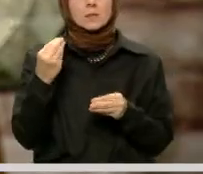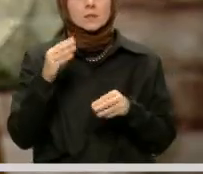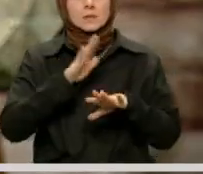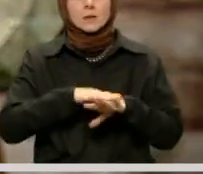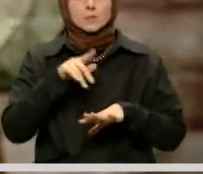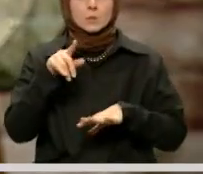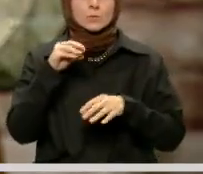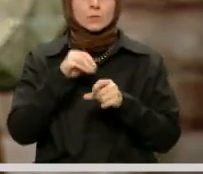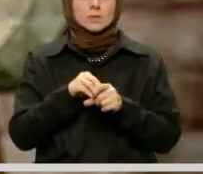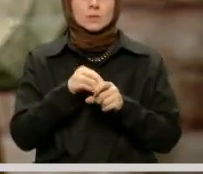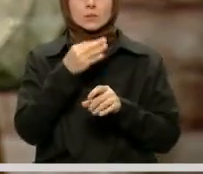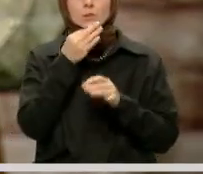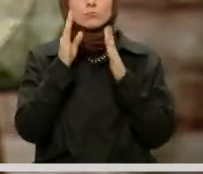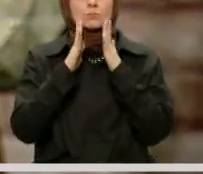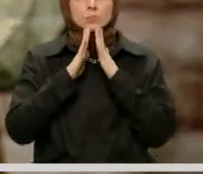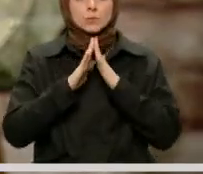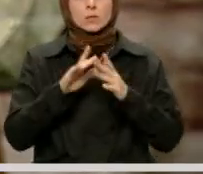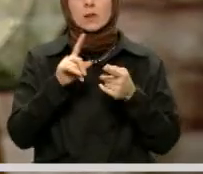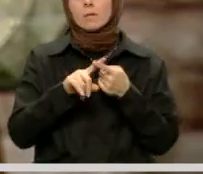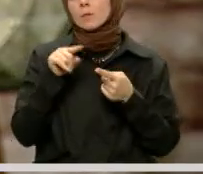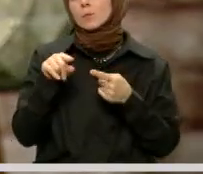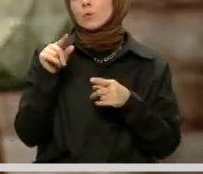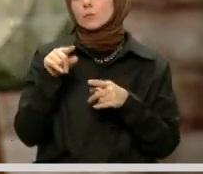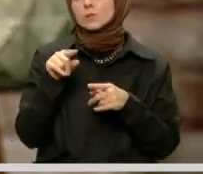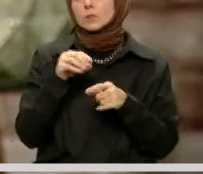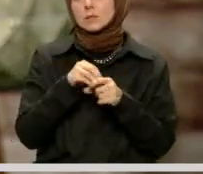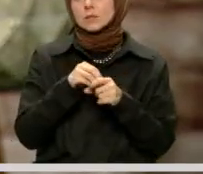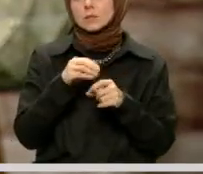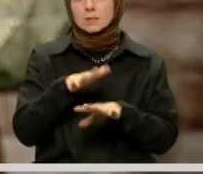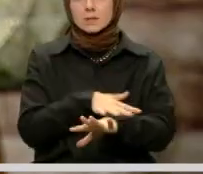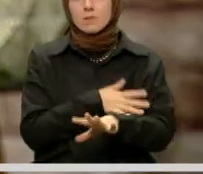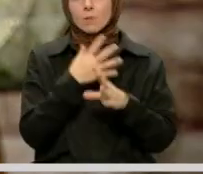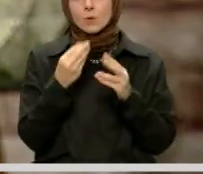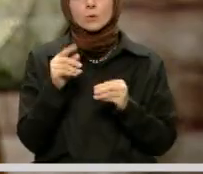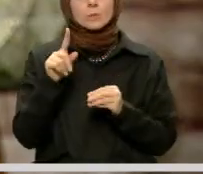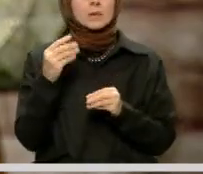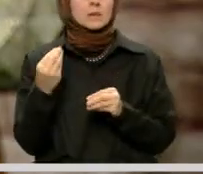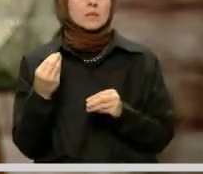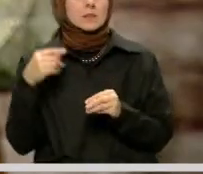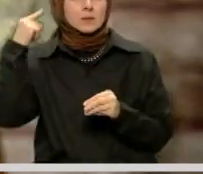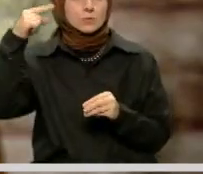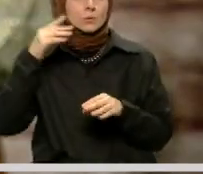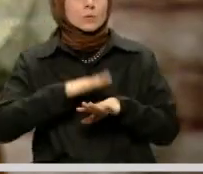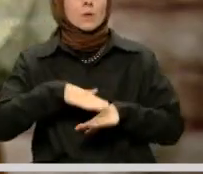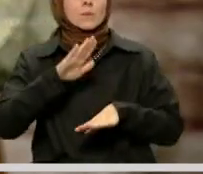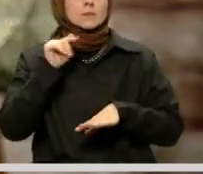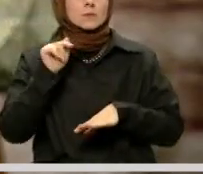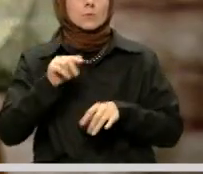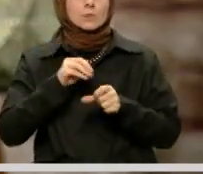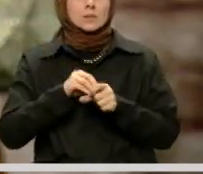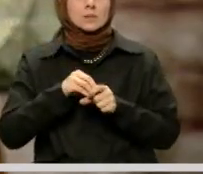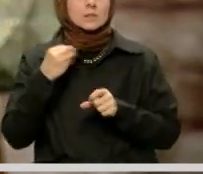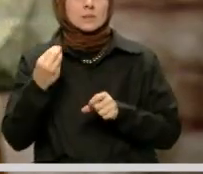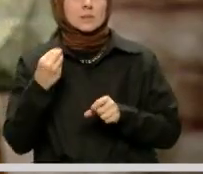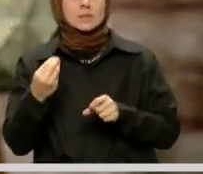için şükreder, yine bu onun için iyilik, güzellik, sevap vesilesi olur. Bir iyilik düşünür yapmaz, onun için iyilik, güzellik,